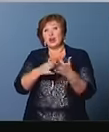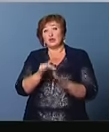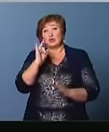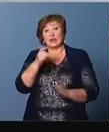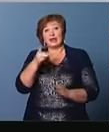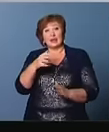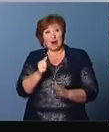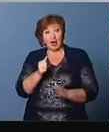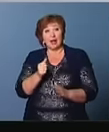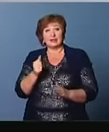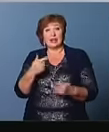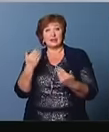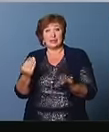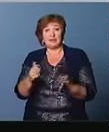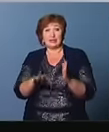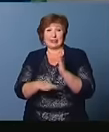пельменных дел, в Игринском районе.